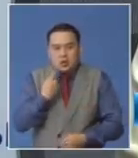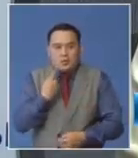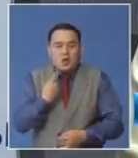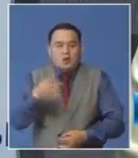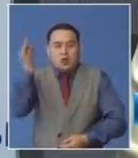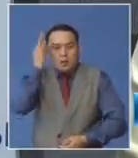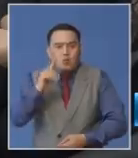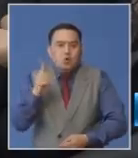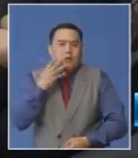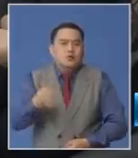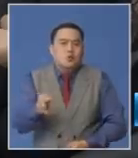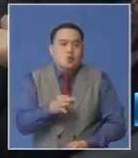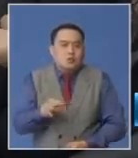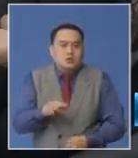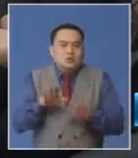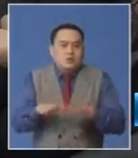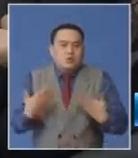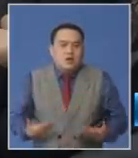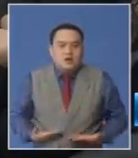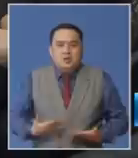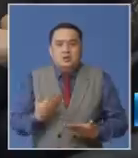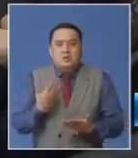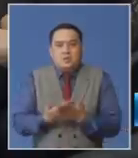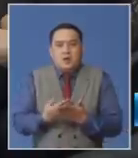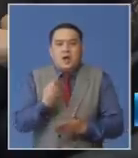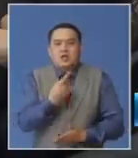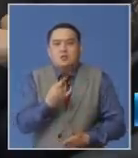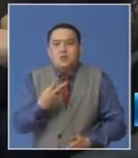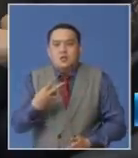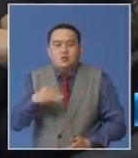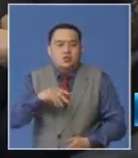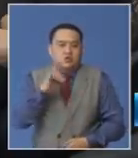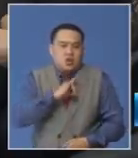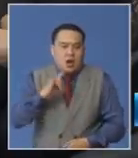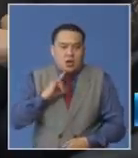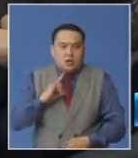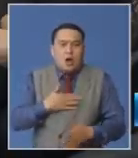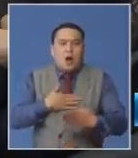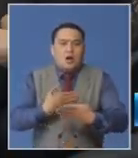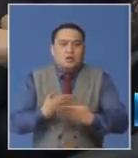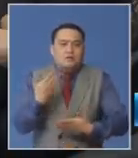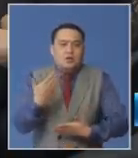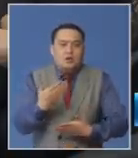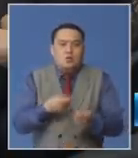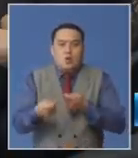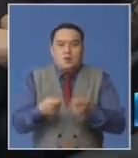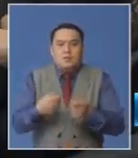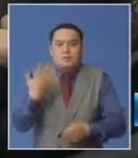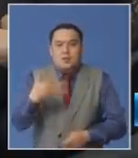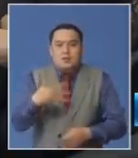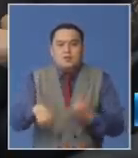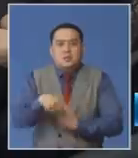напомним всего вам от n ской области на сегодня проживают порядка одного миллиона женщин самый активный из них возглавляют свыше